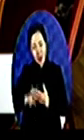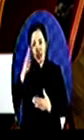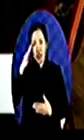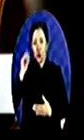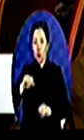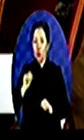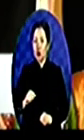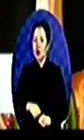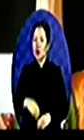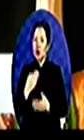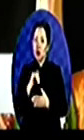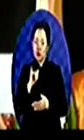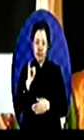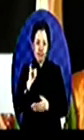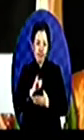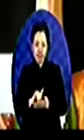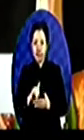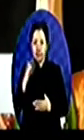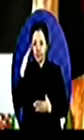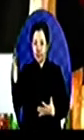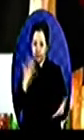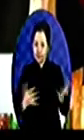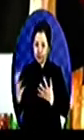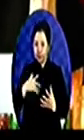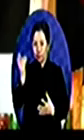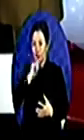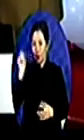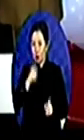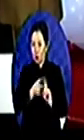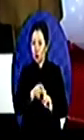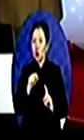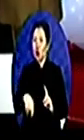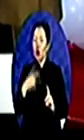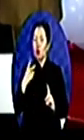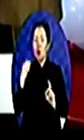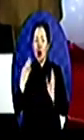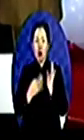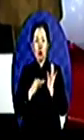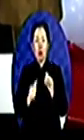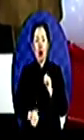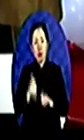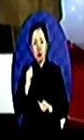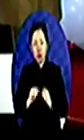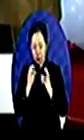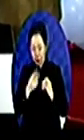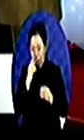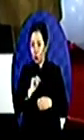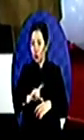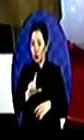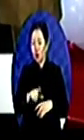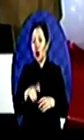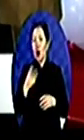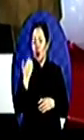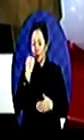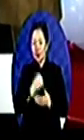бүрээс өргөдөн ирсэн цэрэг дайчид баярын ширээний ард шинэ оноо өгтөн 2018 оныхоо амжилт бүтээлийг үнэлүүлж батлан хамгаалахын сайд